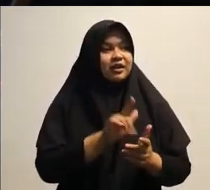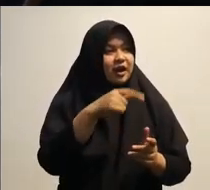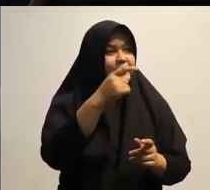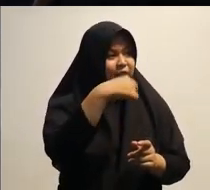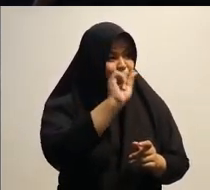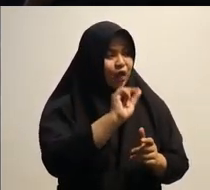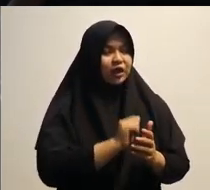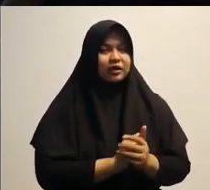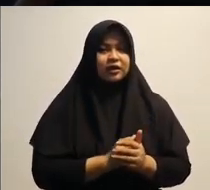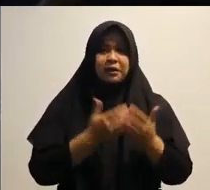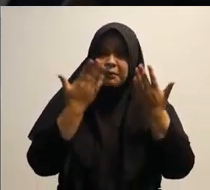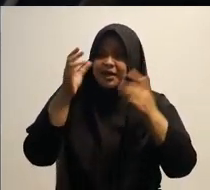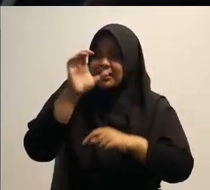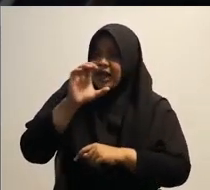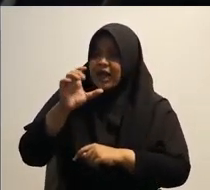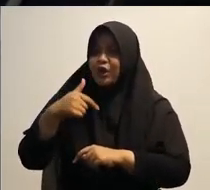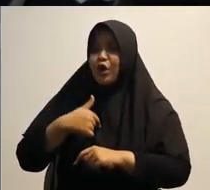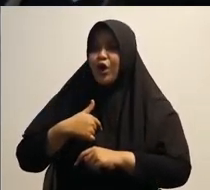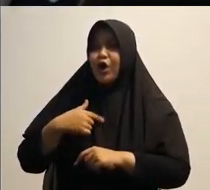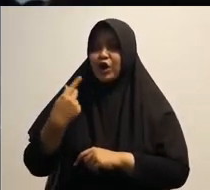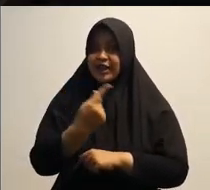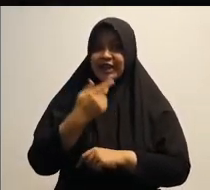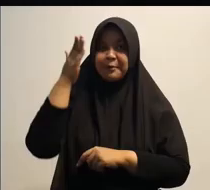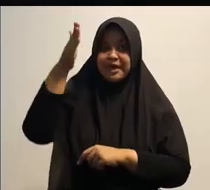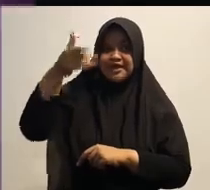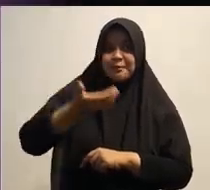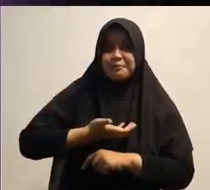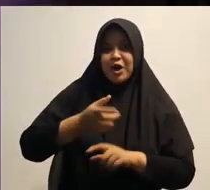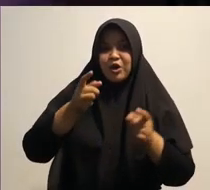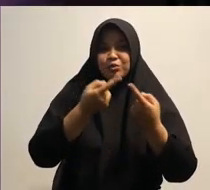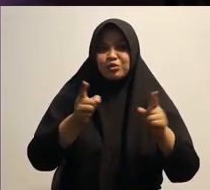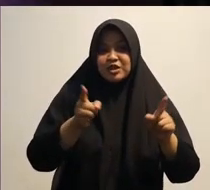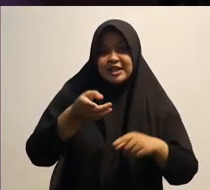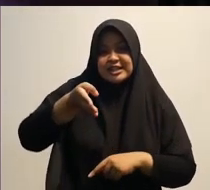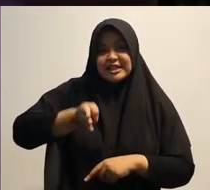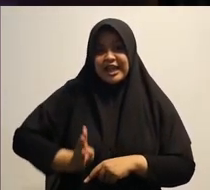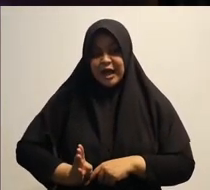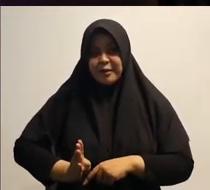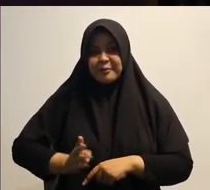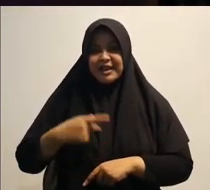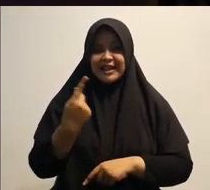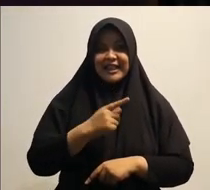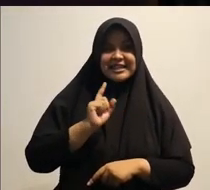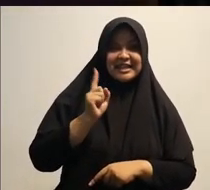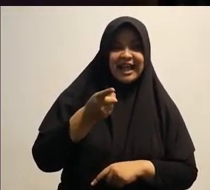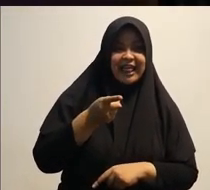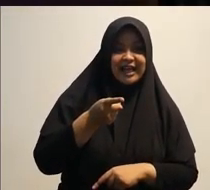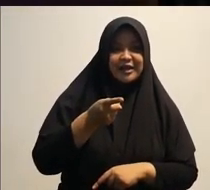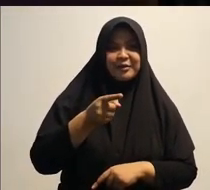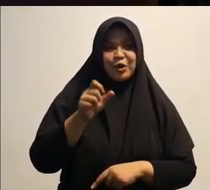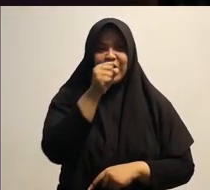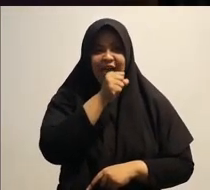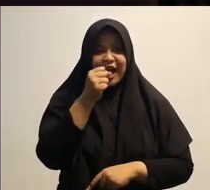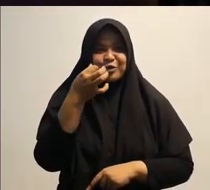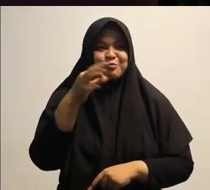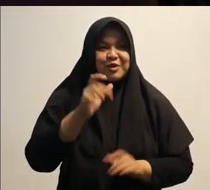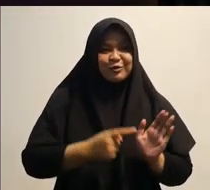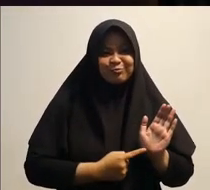Emang, ini aja. Kita kan besok main musik juga di SIGAP. Ini sekalian kita tadi mau launching lagu